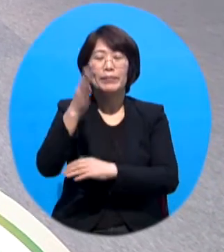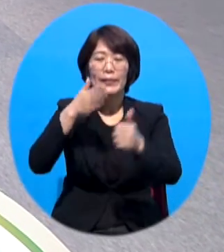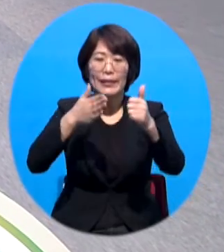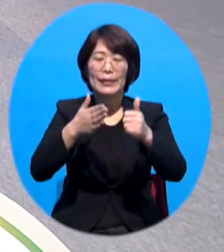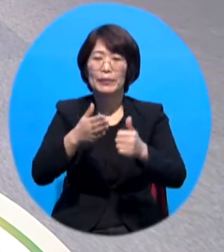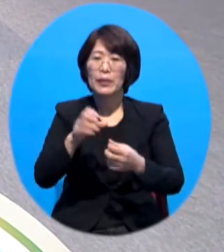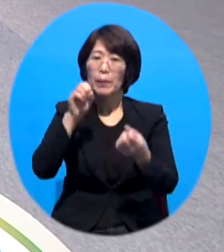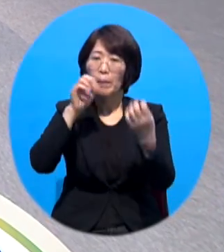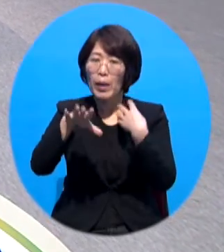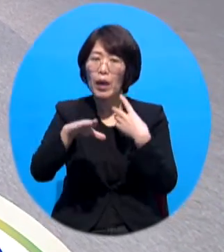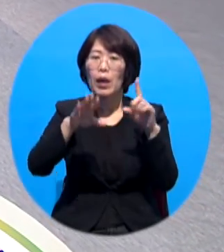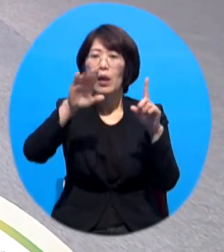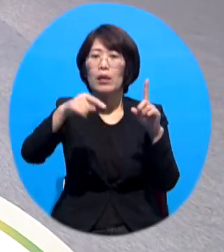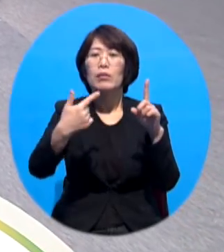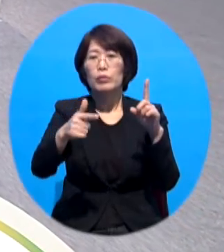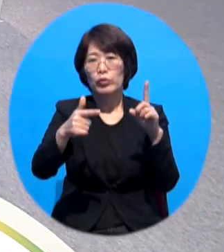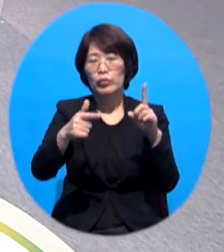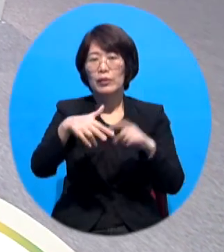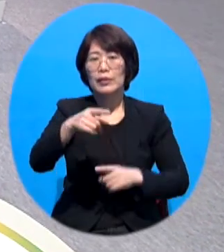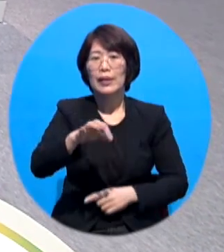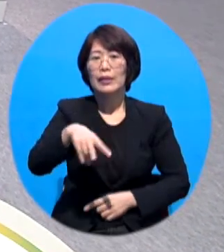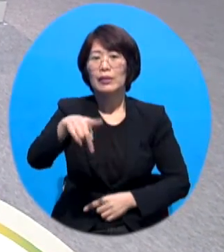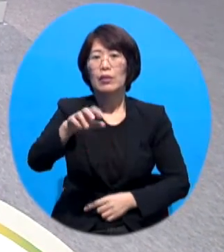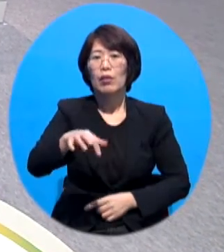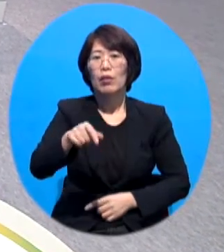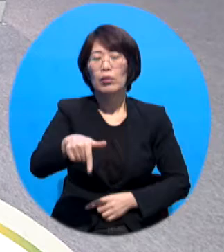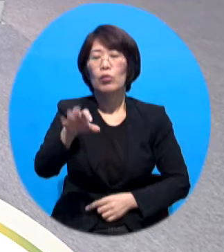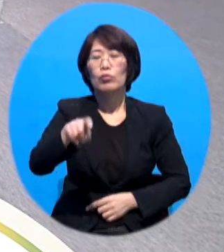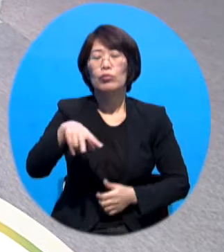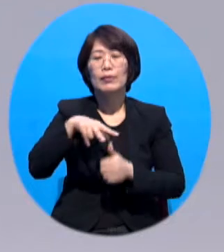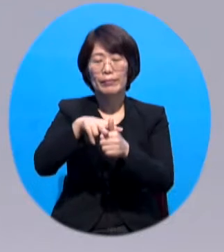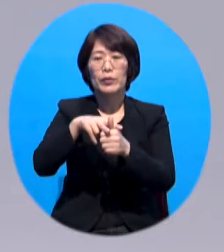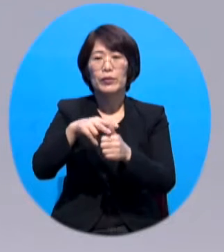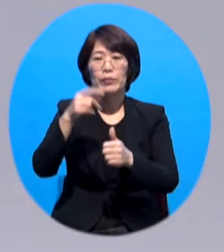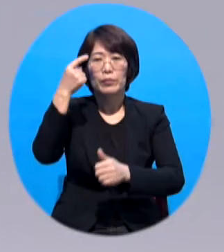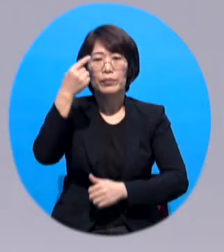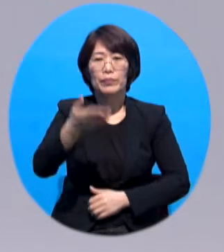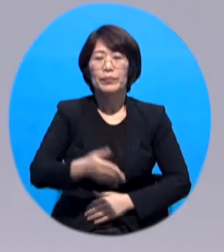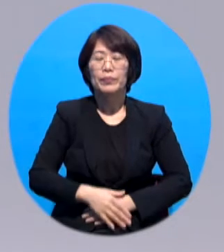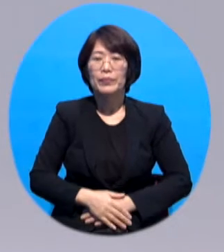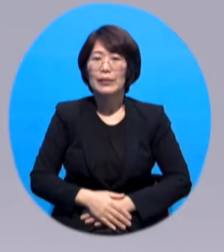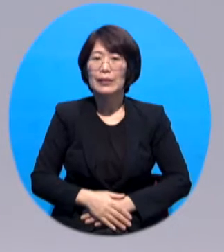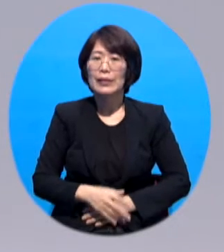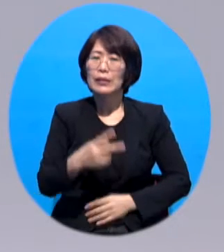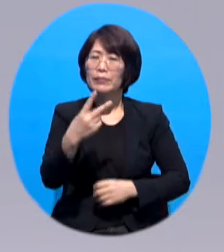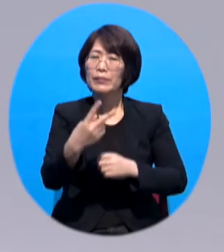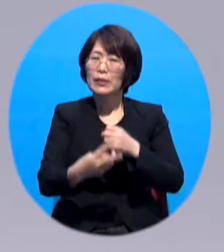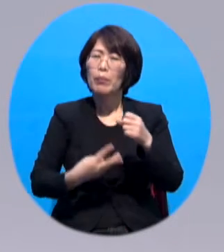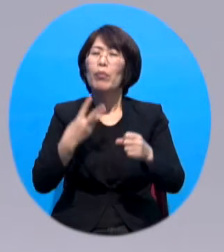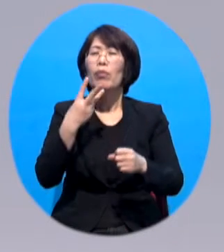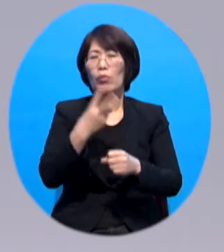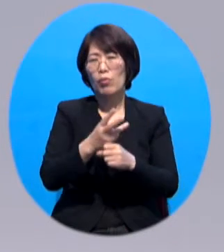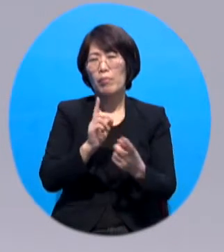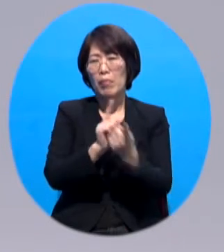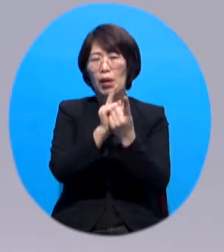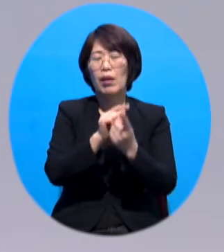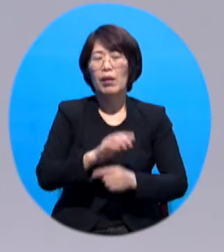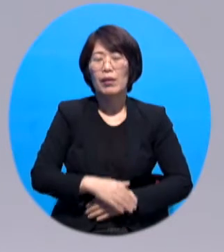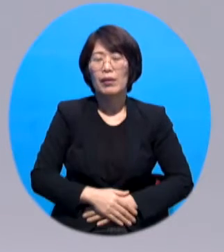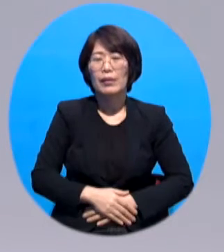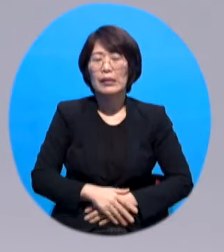1분 이구요 장소 0 후보 먼저 답변해 주십시오 예 그러나 2년 이제 3년 체적으로 들었습니다